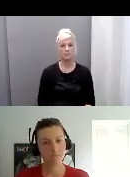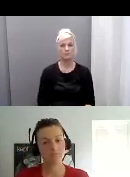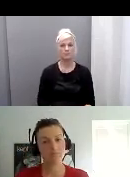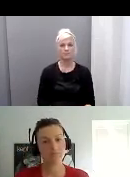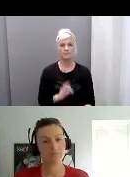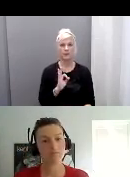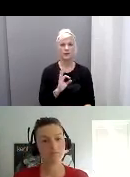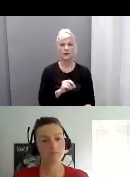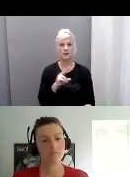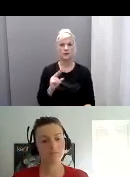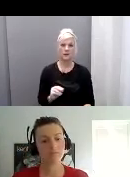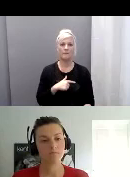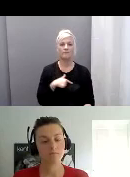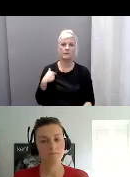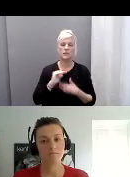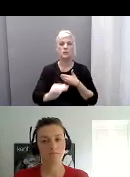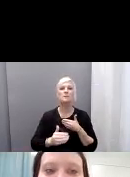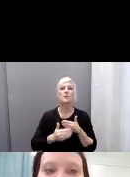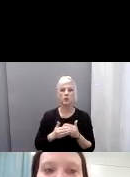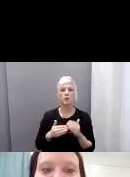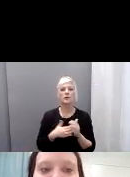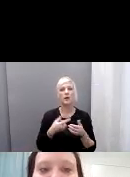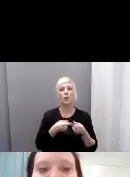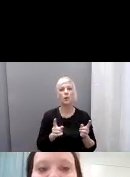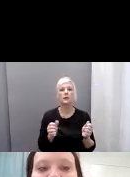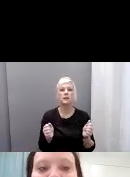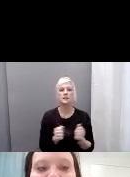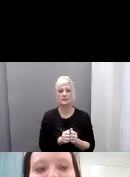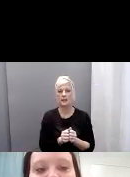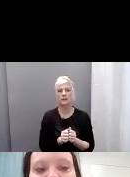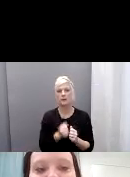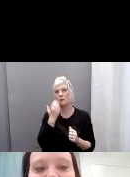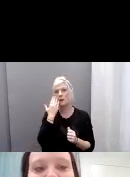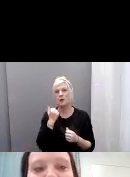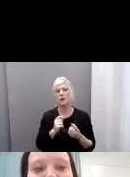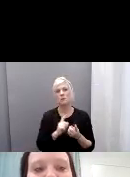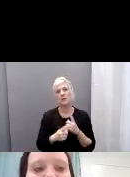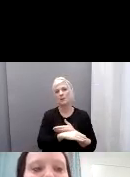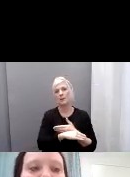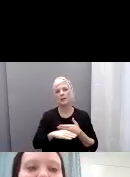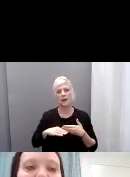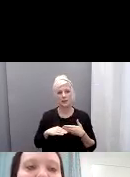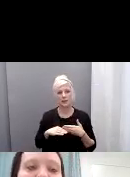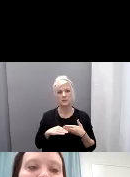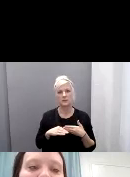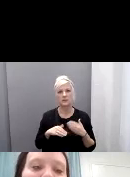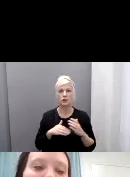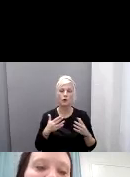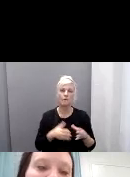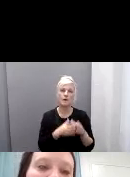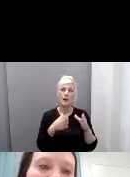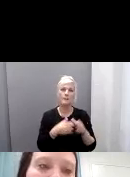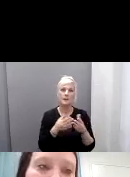Och här kommer vi återigen in på lite olika sätt som man kan bli begränsad av familj och